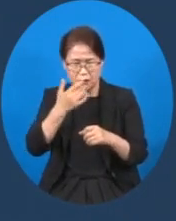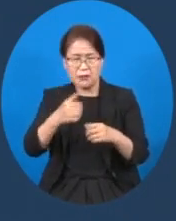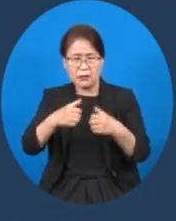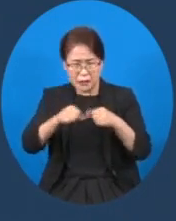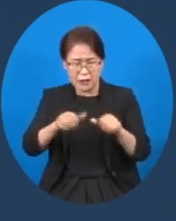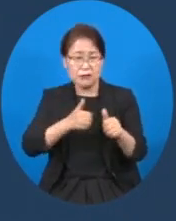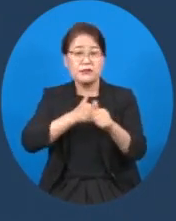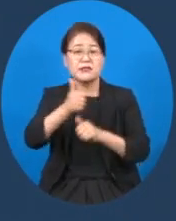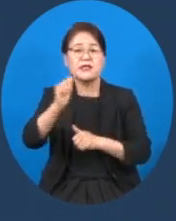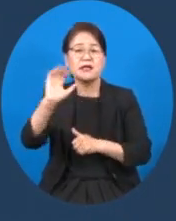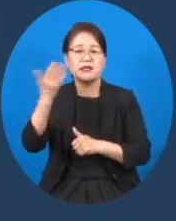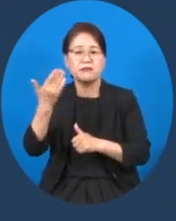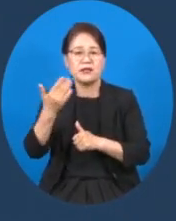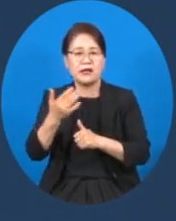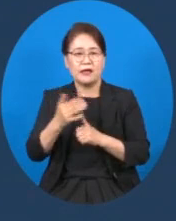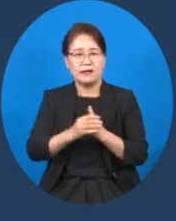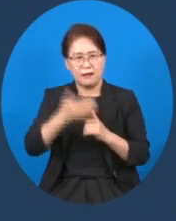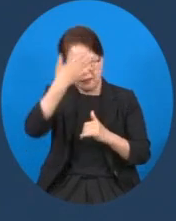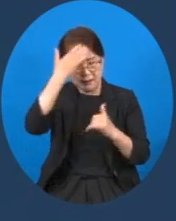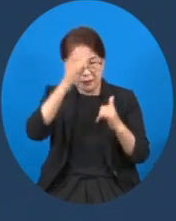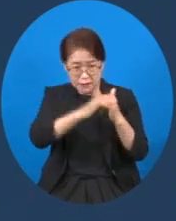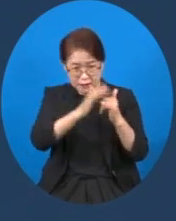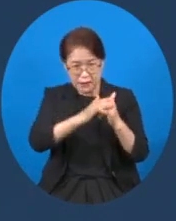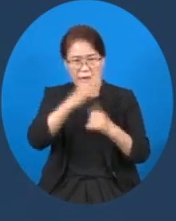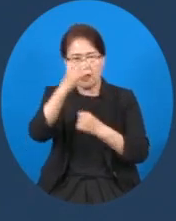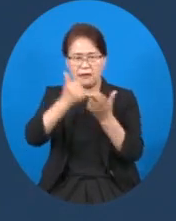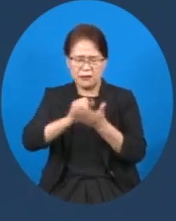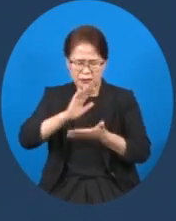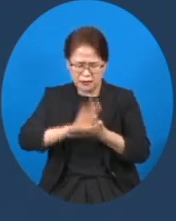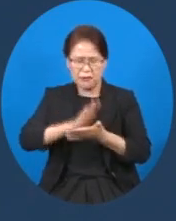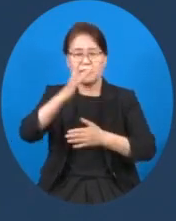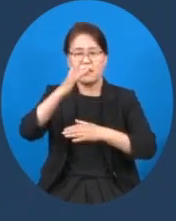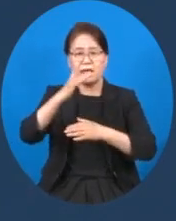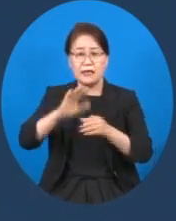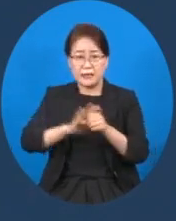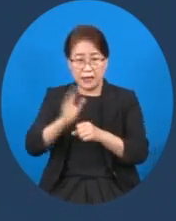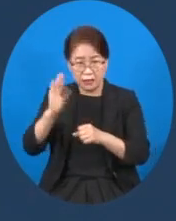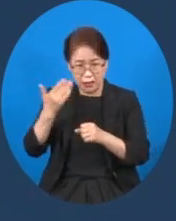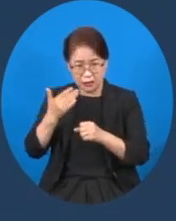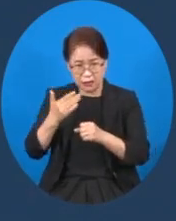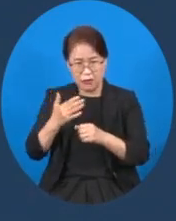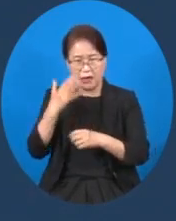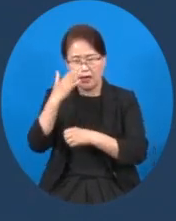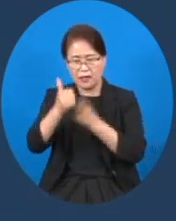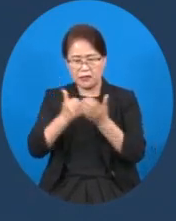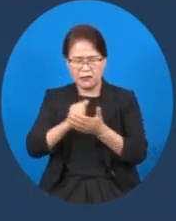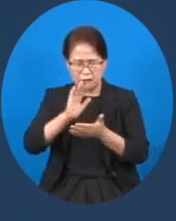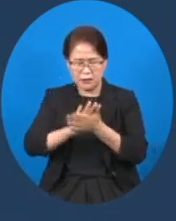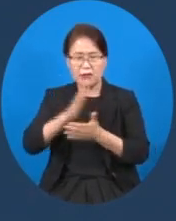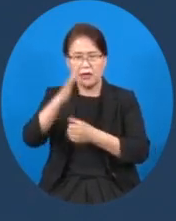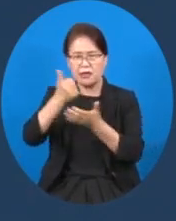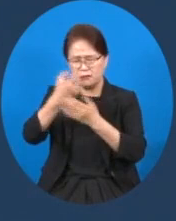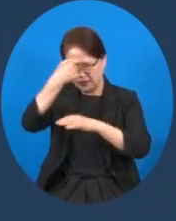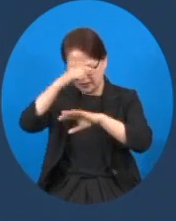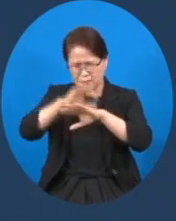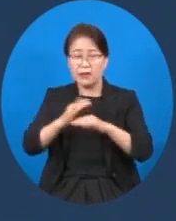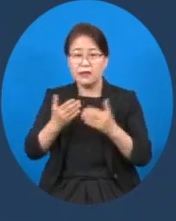갈수록 날이 갈수록 우리의 다음 세대는 우리보다도 하나님을 뜨겁게 사랑하고 우리보다도 하나님을 열정적으로 하나님을